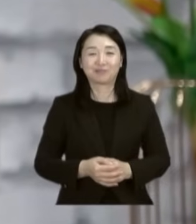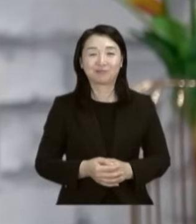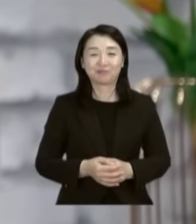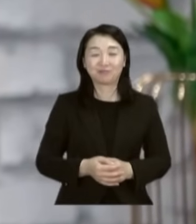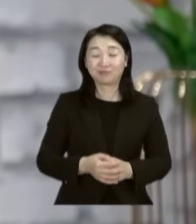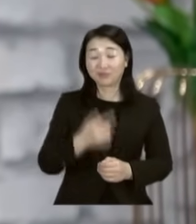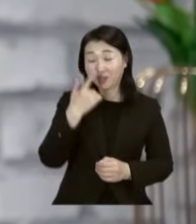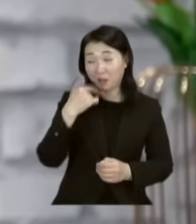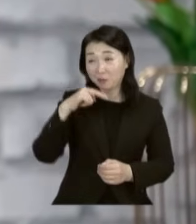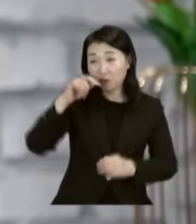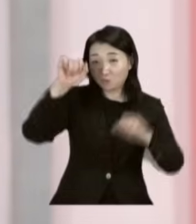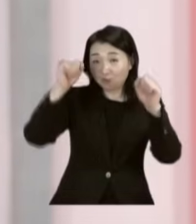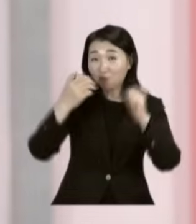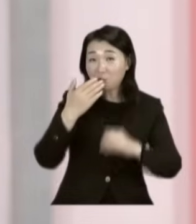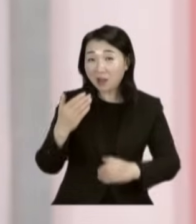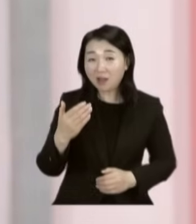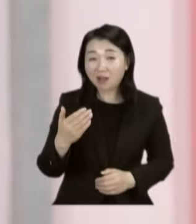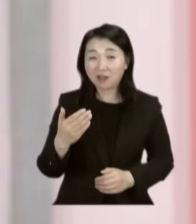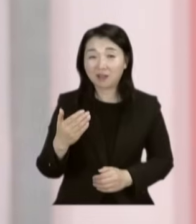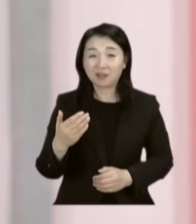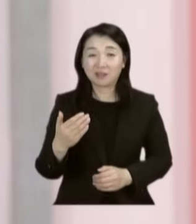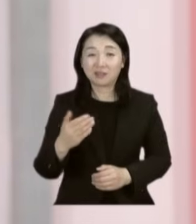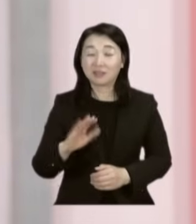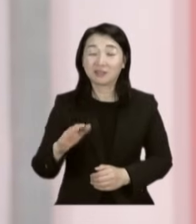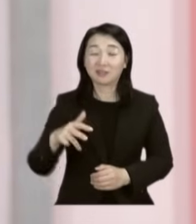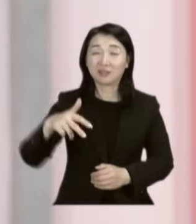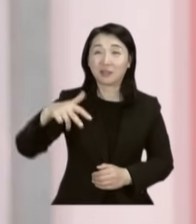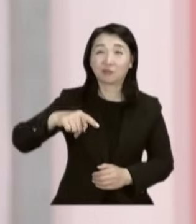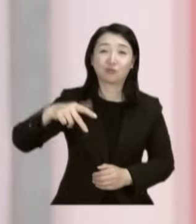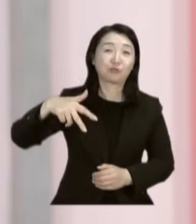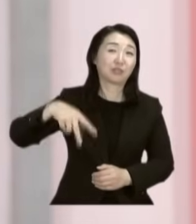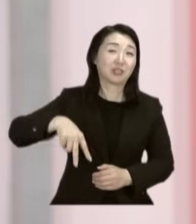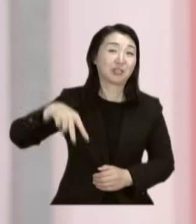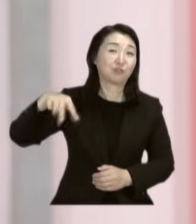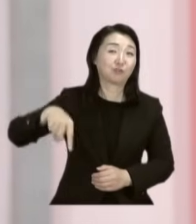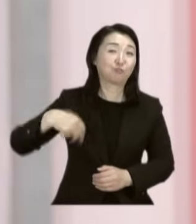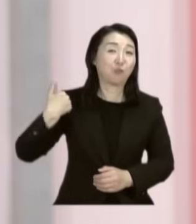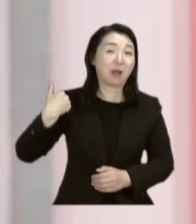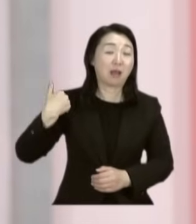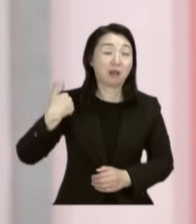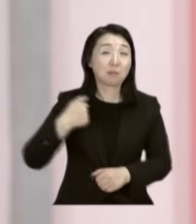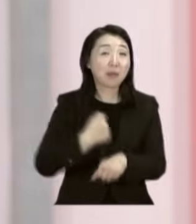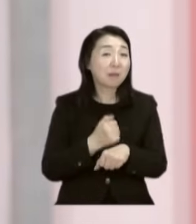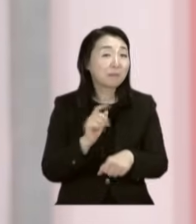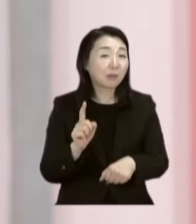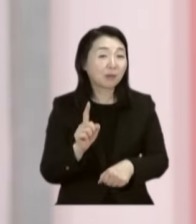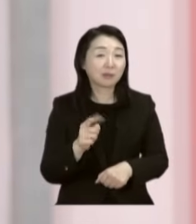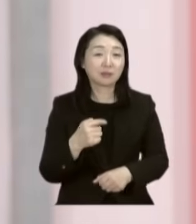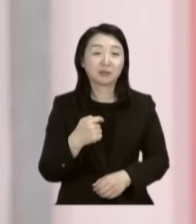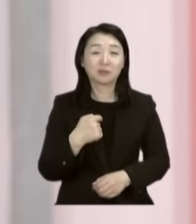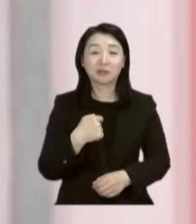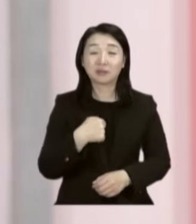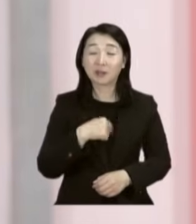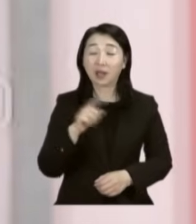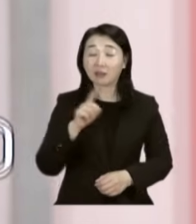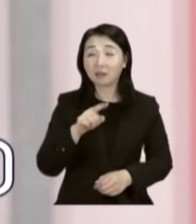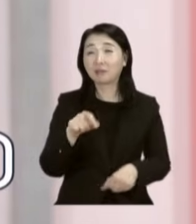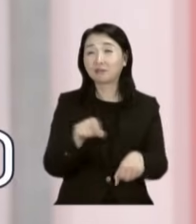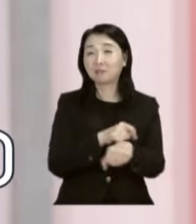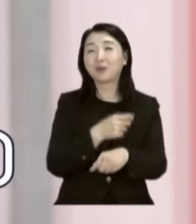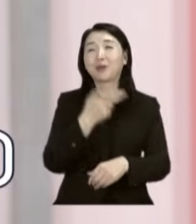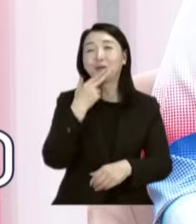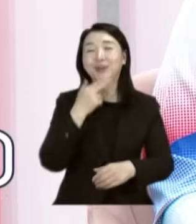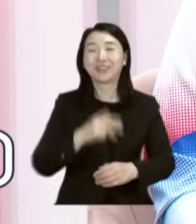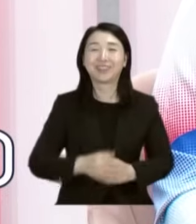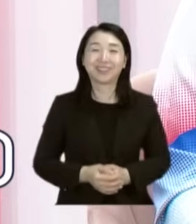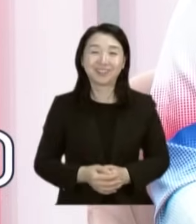주지수 좀 합니까 아 저는 주지스 잘 못 합니다 못합니다 그럼 뭐 하십니까 아니 저는 특별히 하는 건